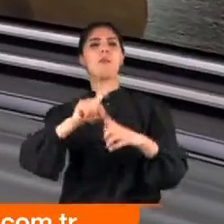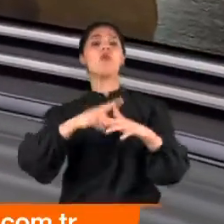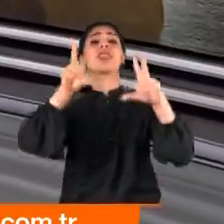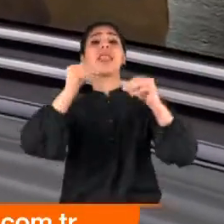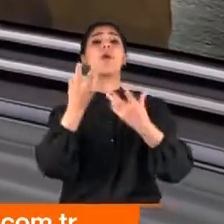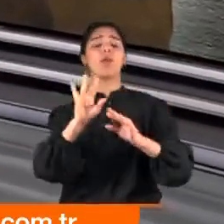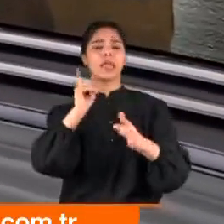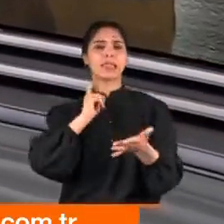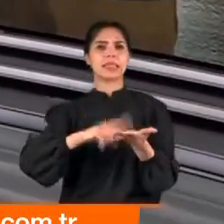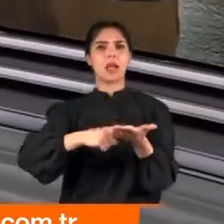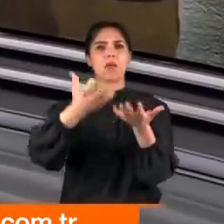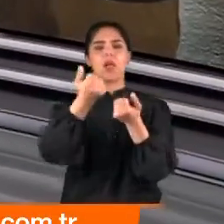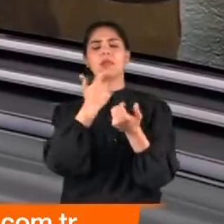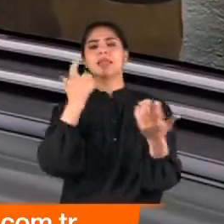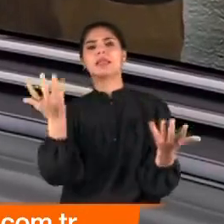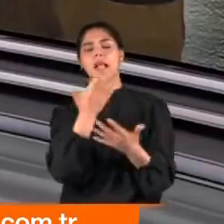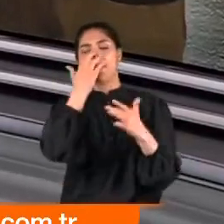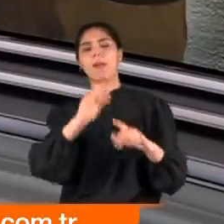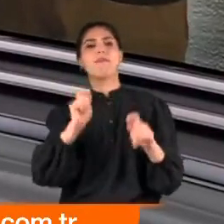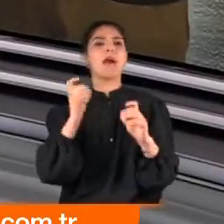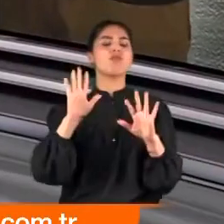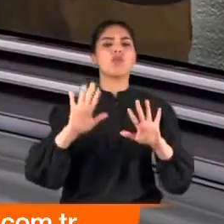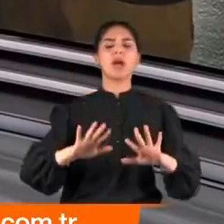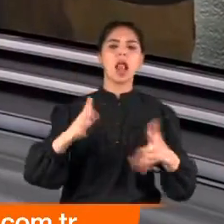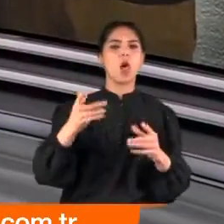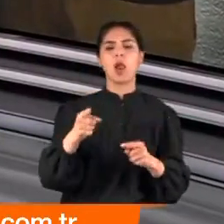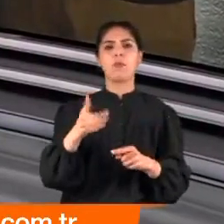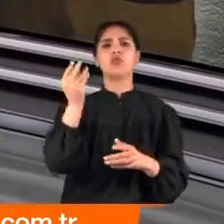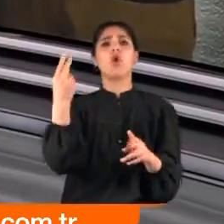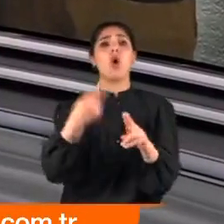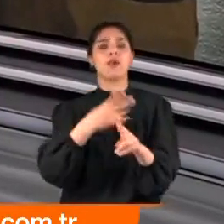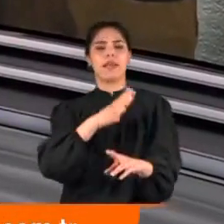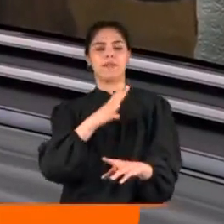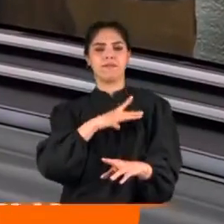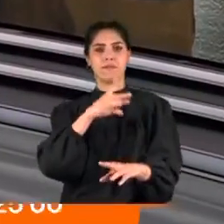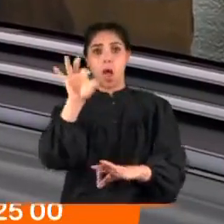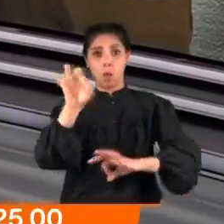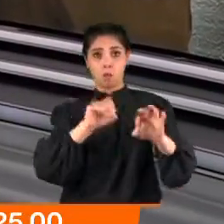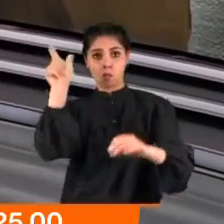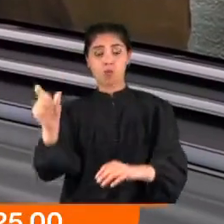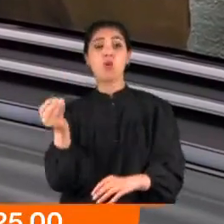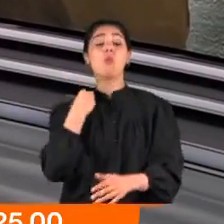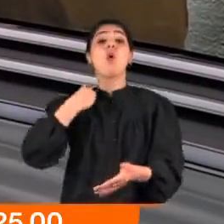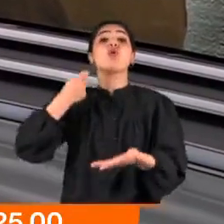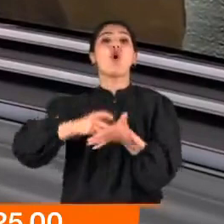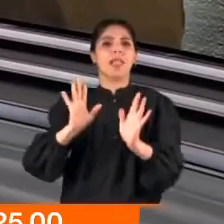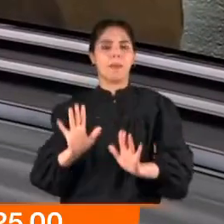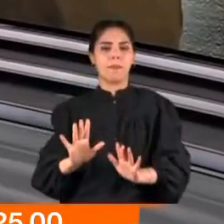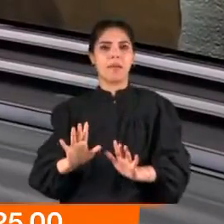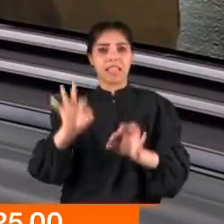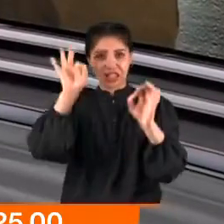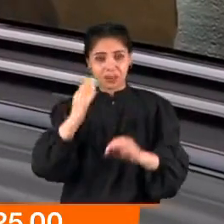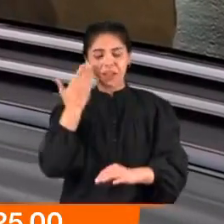satın almak için yıllarca beklemek zorunda kalabiliyorsunuz çok örnek var böyle Hele bir de müteahhit borçlarını ödemezse